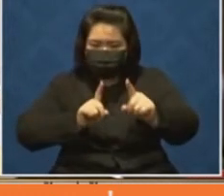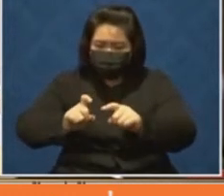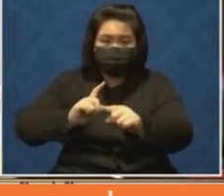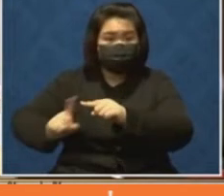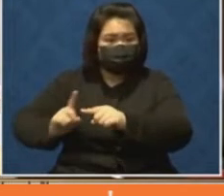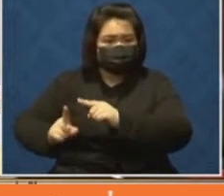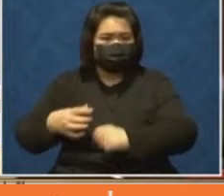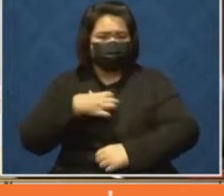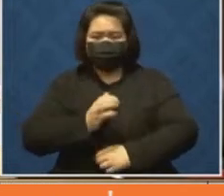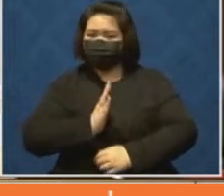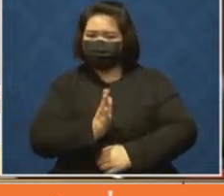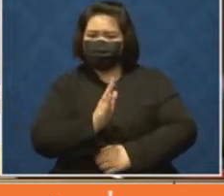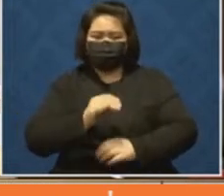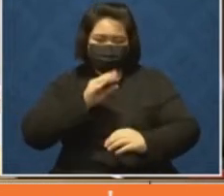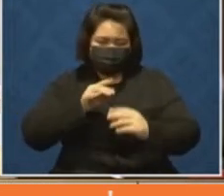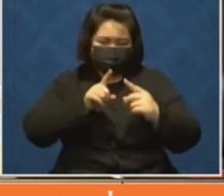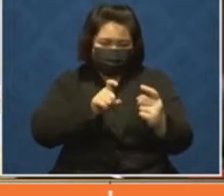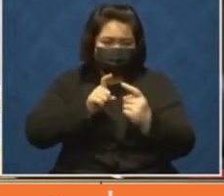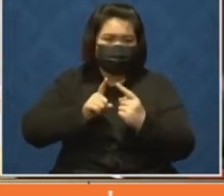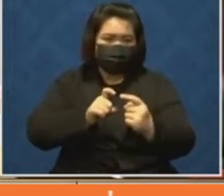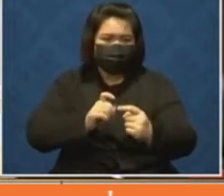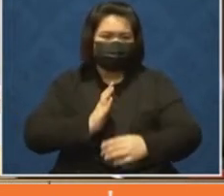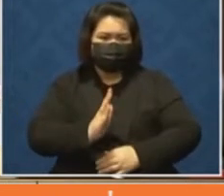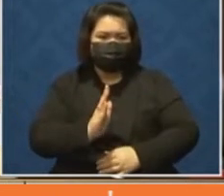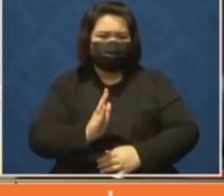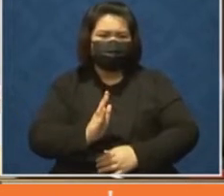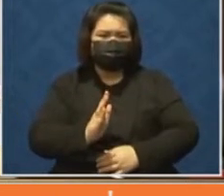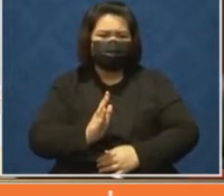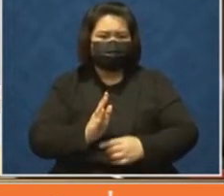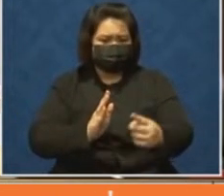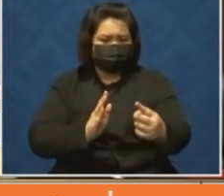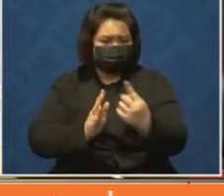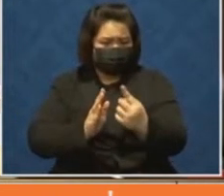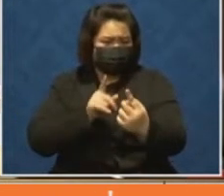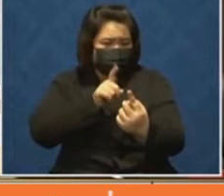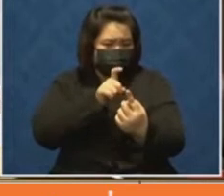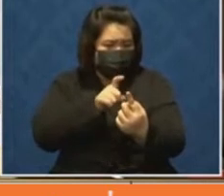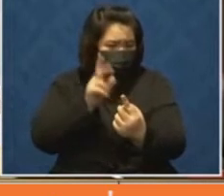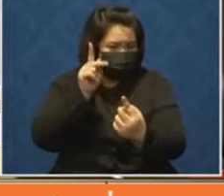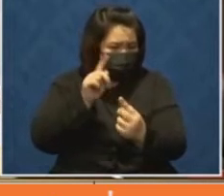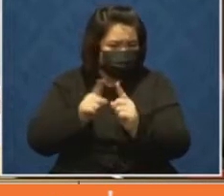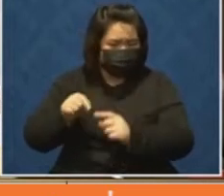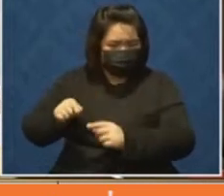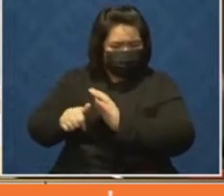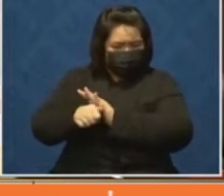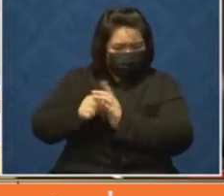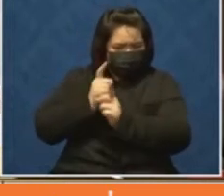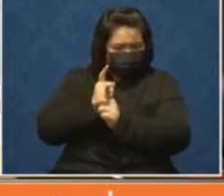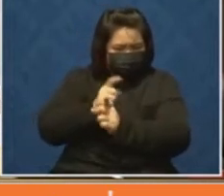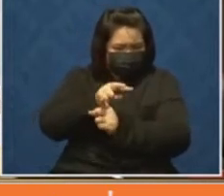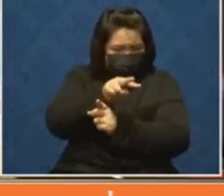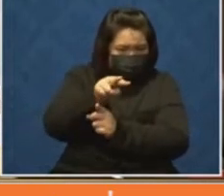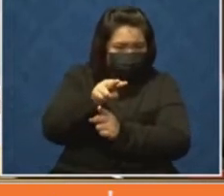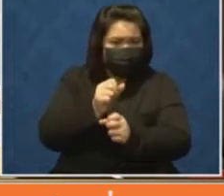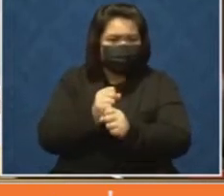แตทั้ดานเศรษฐกิแลสังคม ยงไกถประทานผมถามวาสื่อมวนชน นกต่อสู้เพื่อสิธมวชนจะ